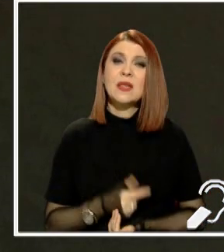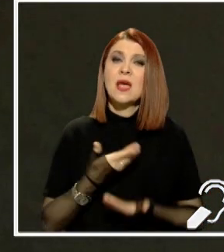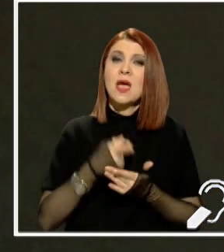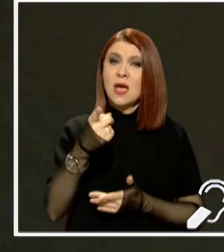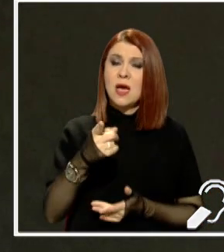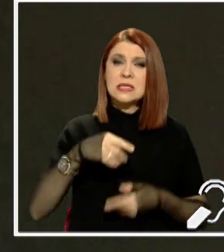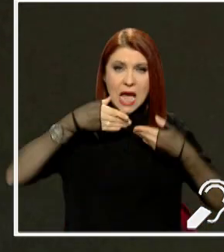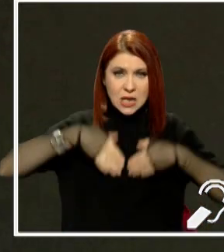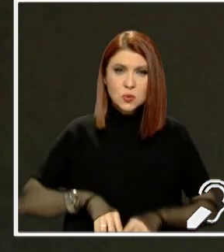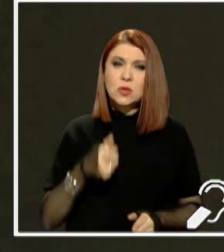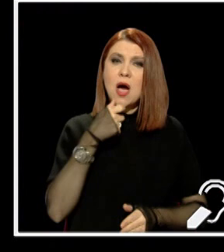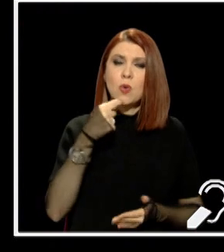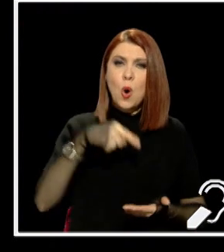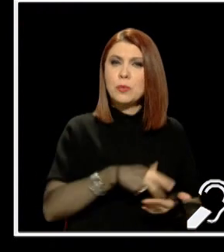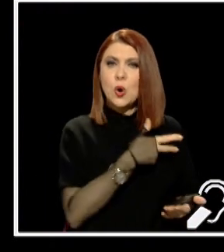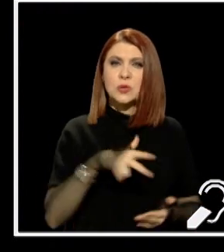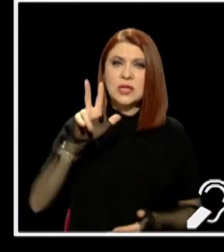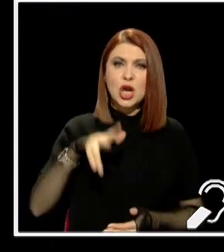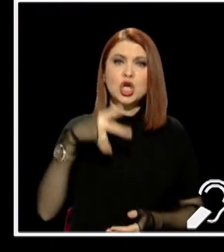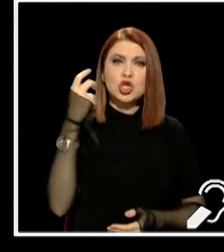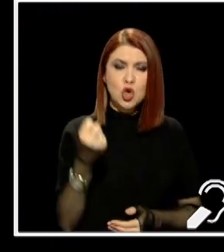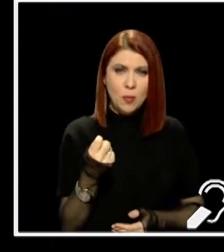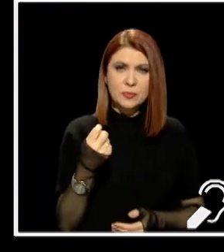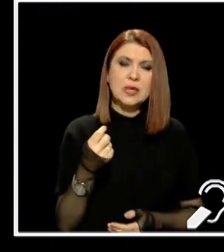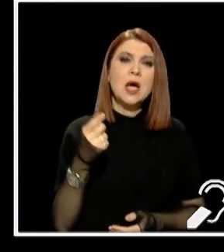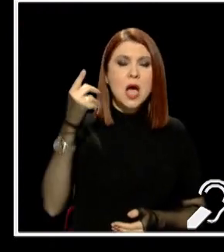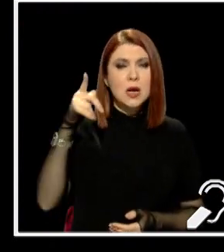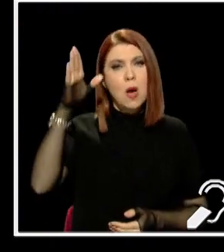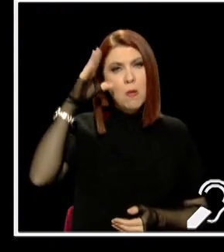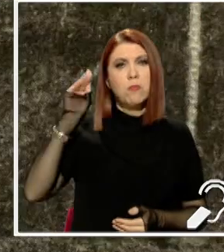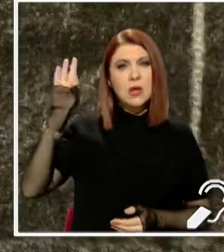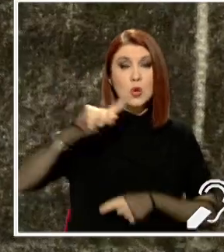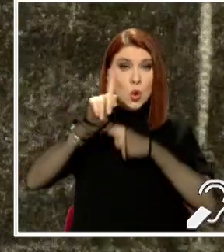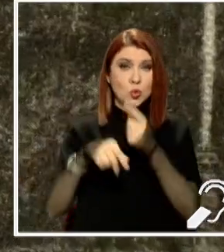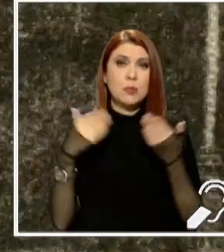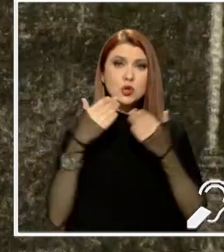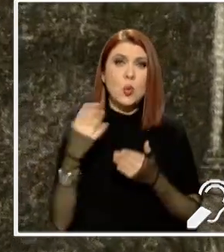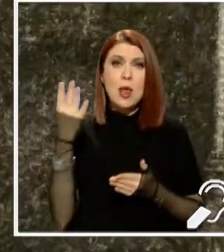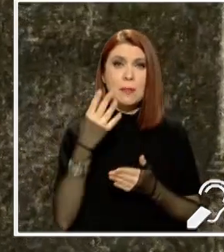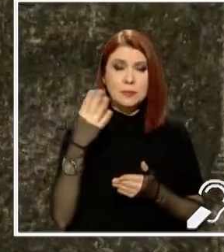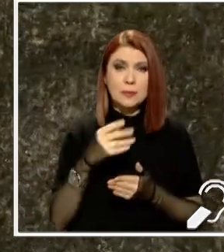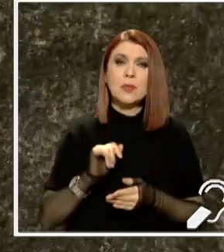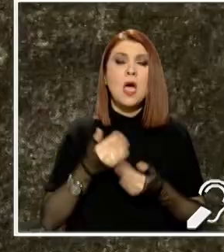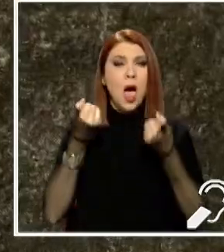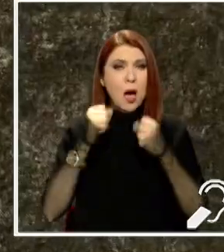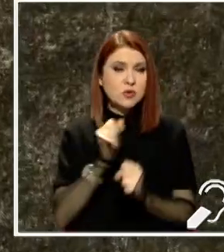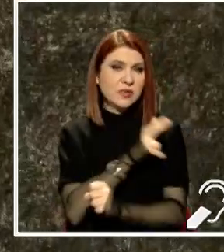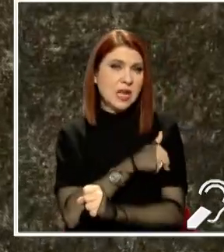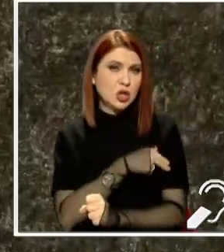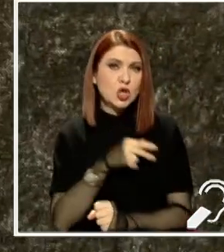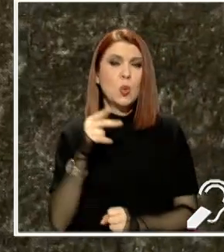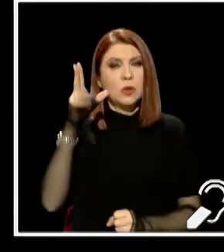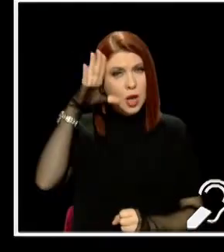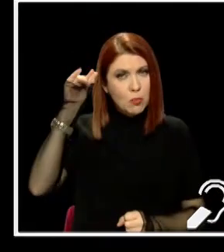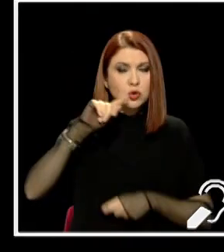Anatolie Tihai s-a născut în anul 1838 la Târsăuți, în Basarabia. După școala primară, a absolvit seminarul teologic din Chișinău, iar